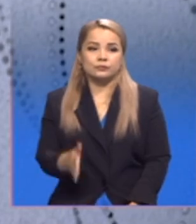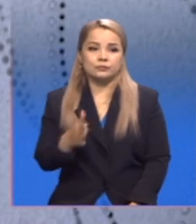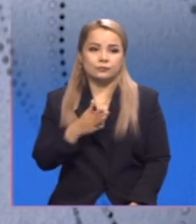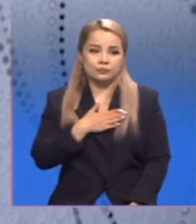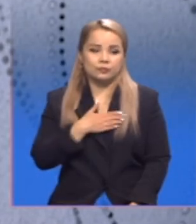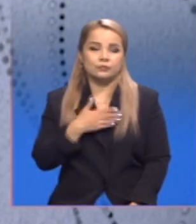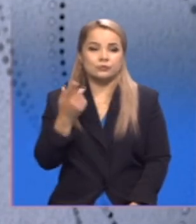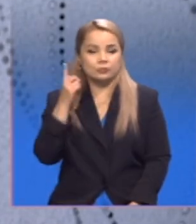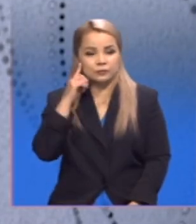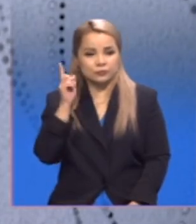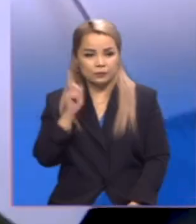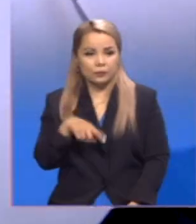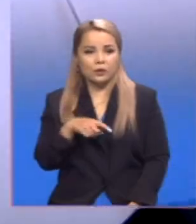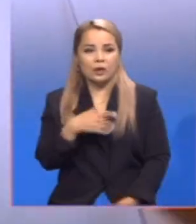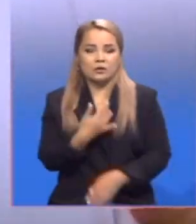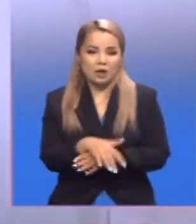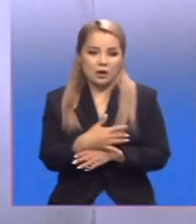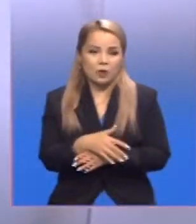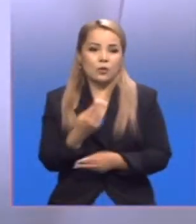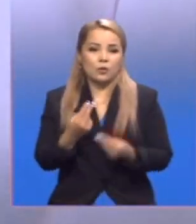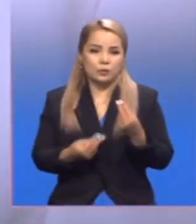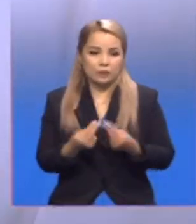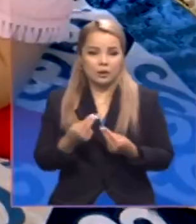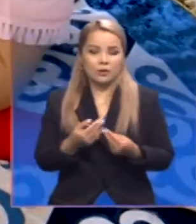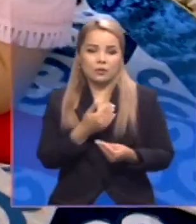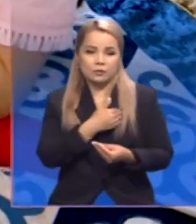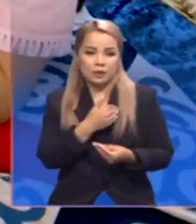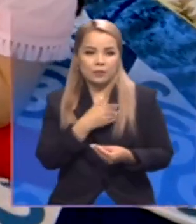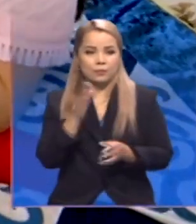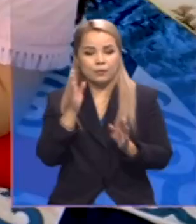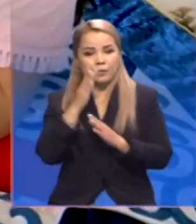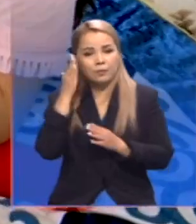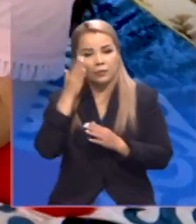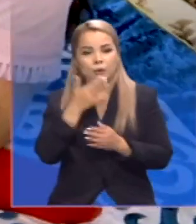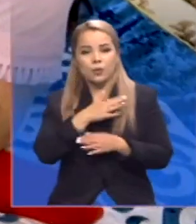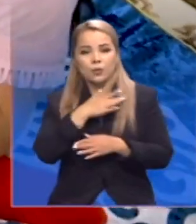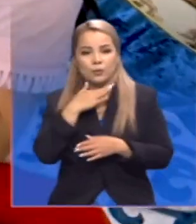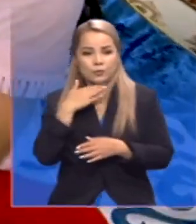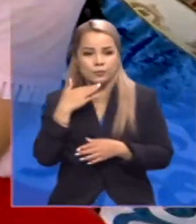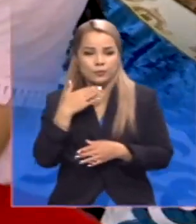балармен ойнайым, дағдар. Данияр Қайыртай, Бақтияр Омар, Ботагөз Есланғызы, Апта.